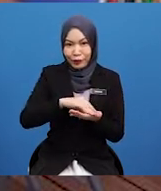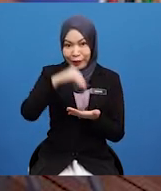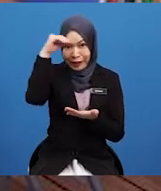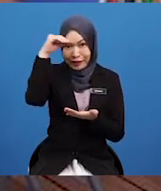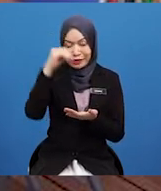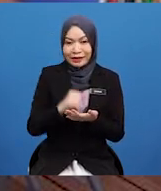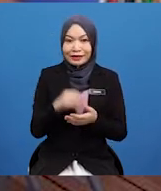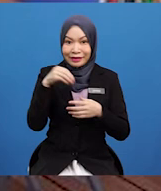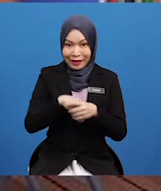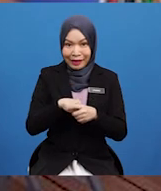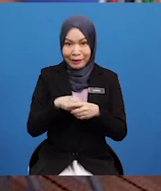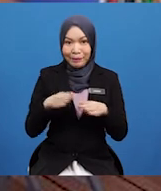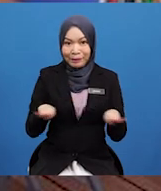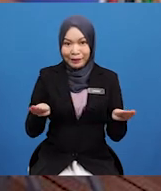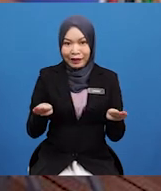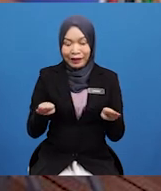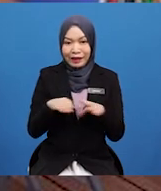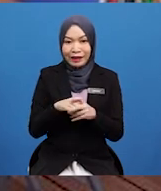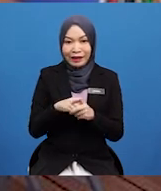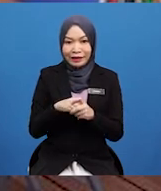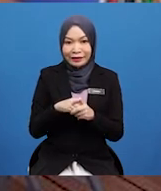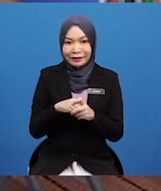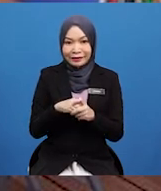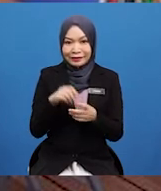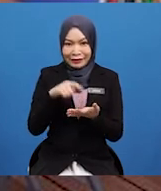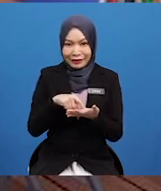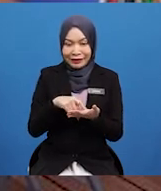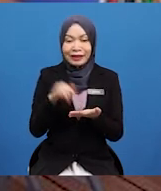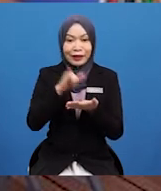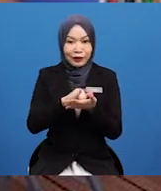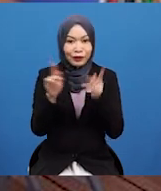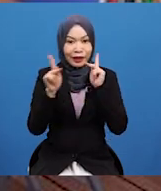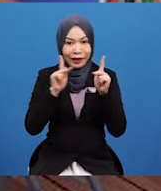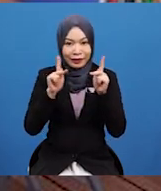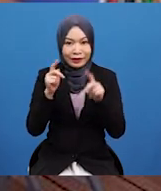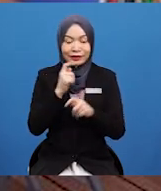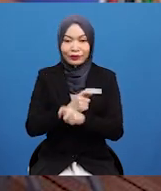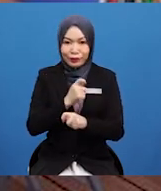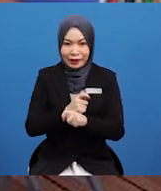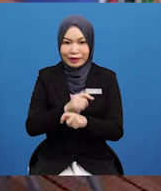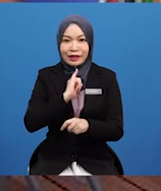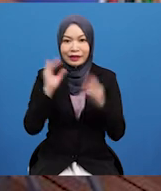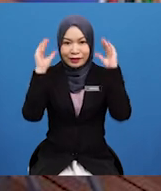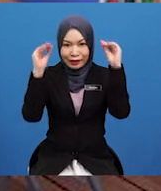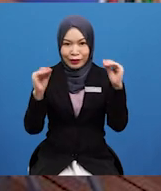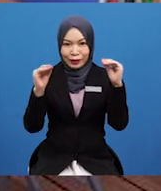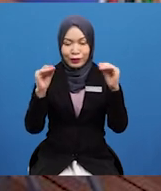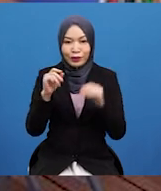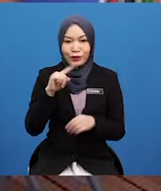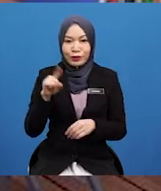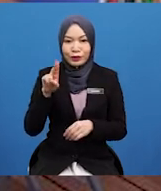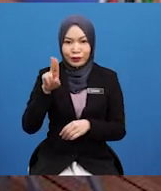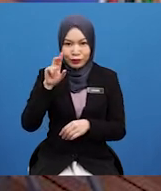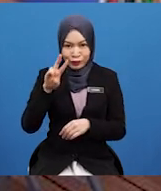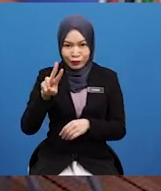pembelajaran dalam bidang morfologi iaitu kata tugas. Saya, Cikgu Zurita binti